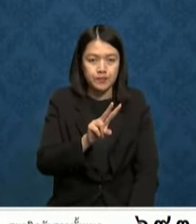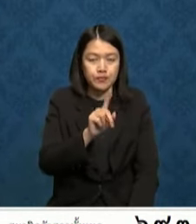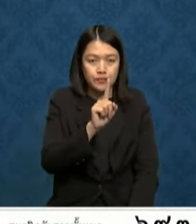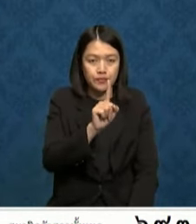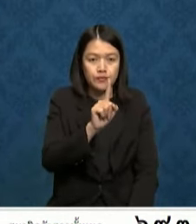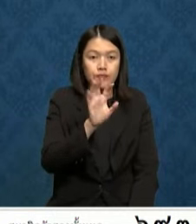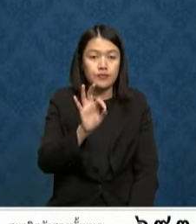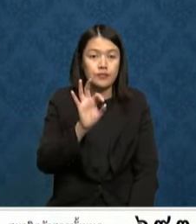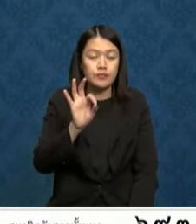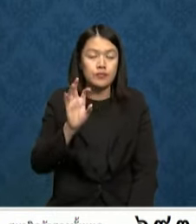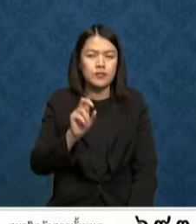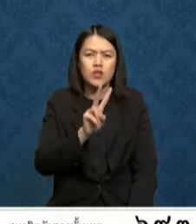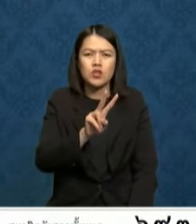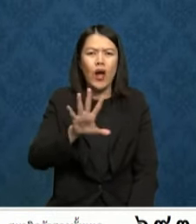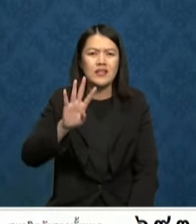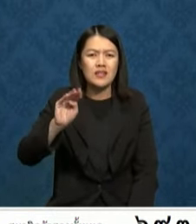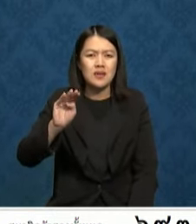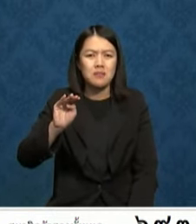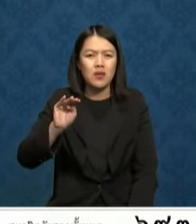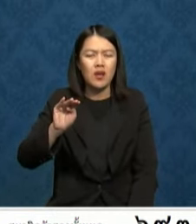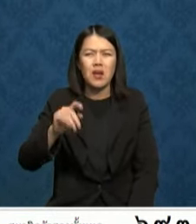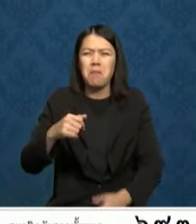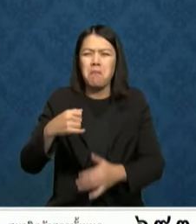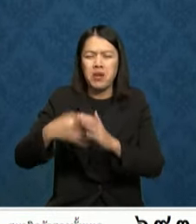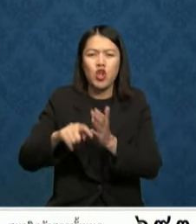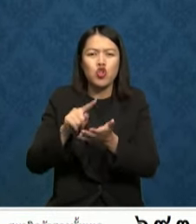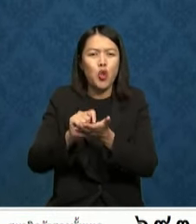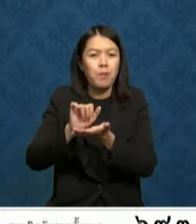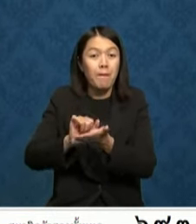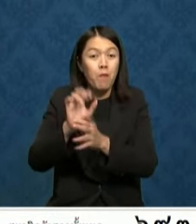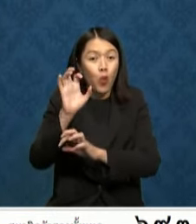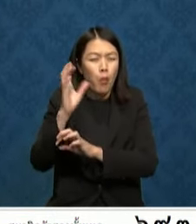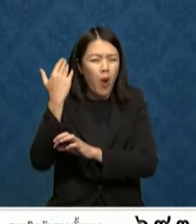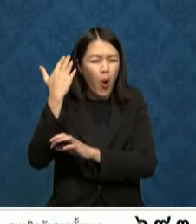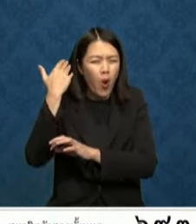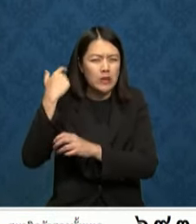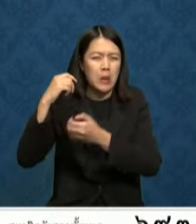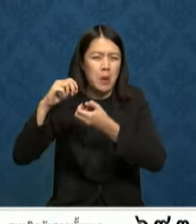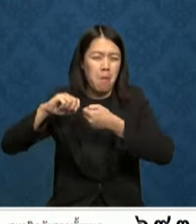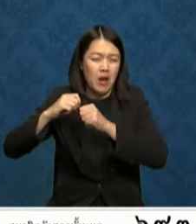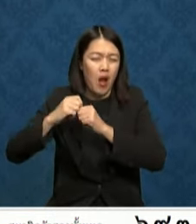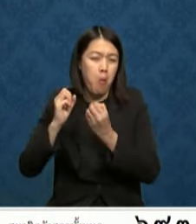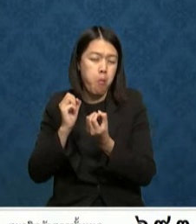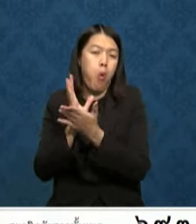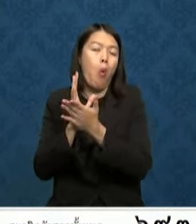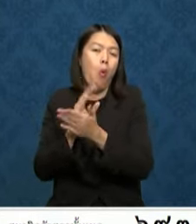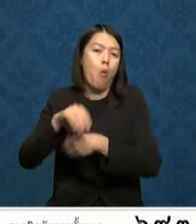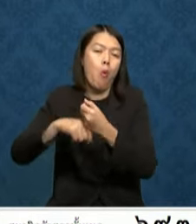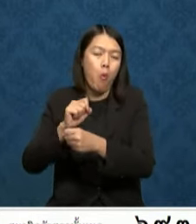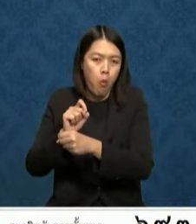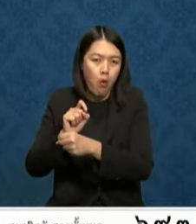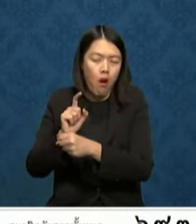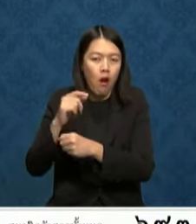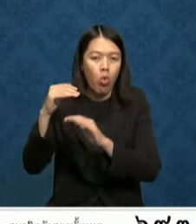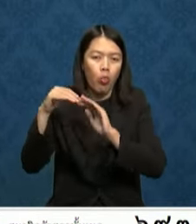1997หรือ 2540หรือที่เรียกว่าต้มยำกุ้งวิกฤตั้งนั้นเกิดขึ้นอย่างกะทันหันผมถามนะ